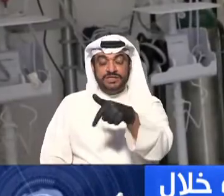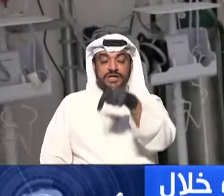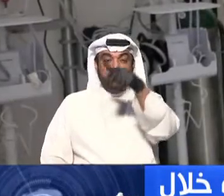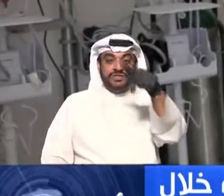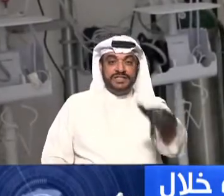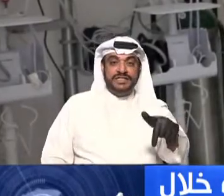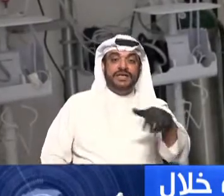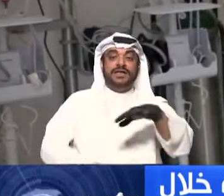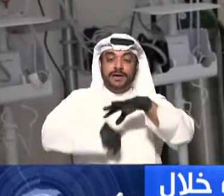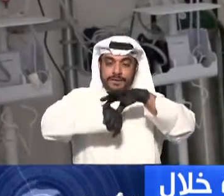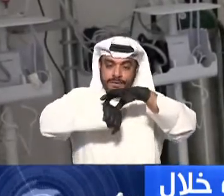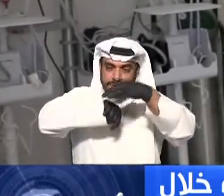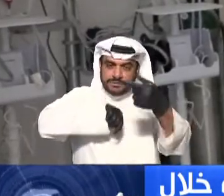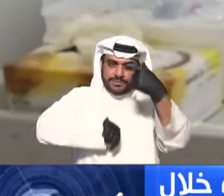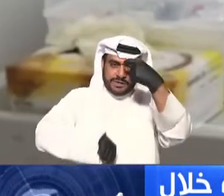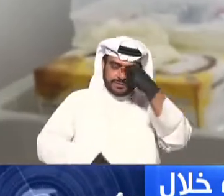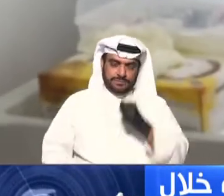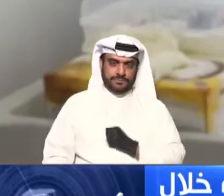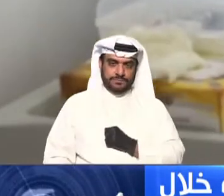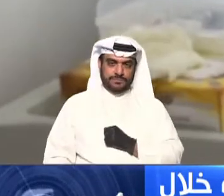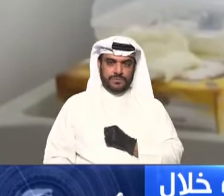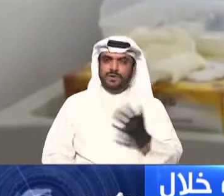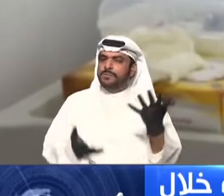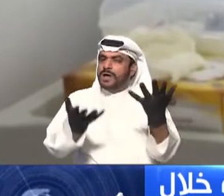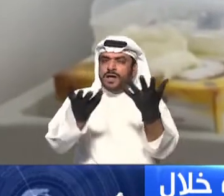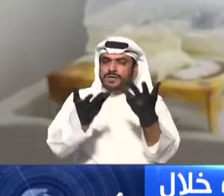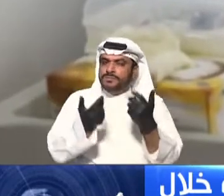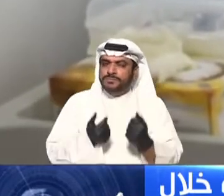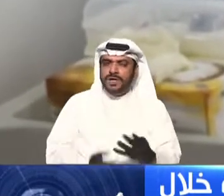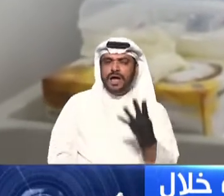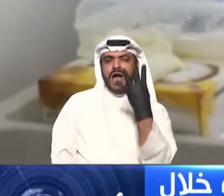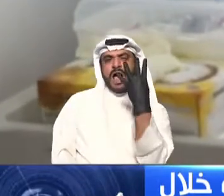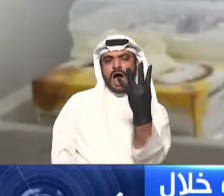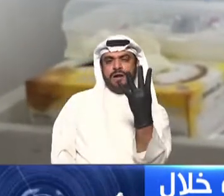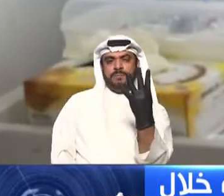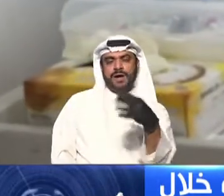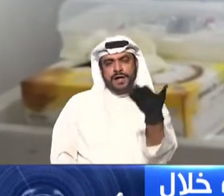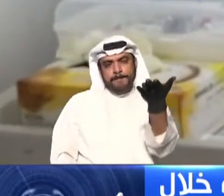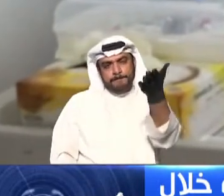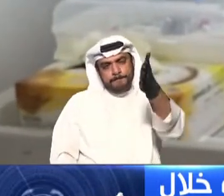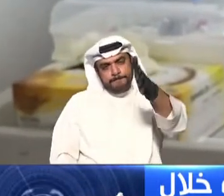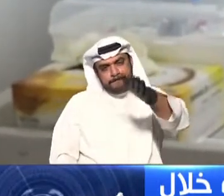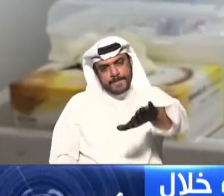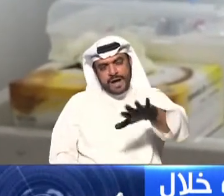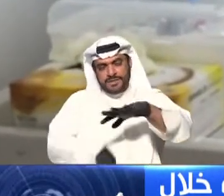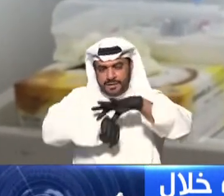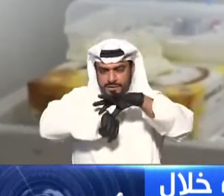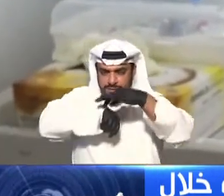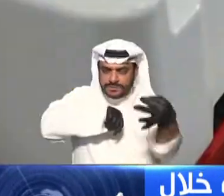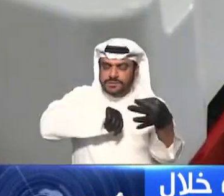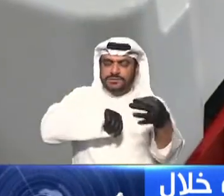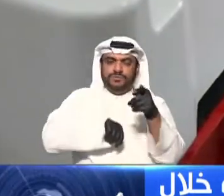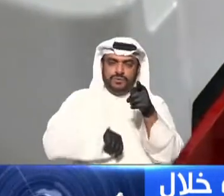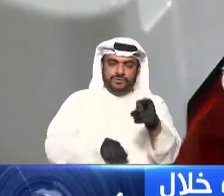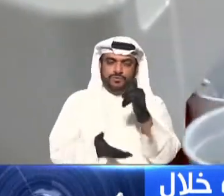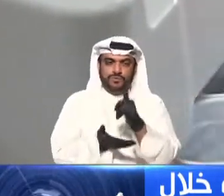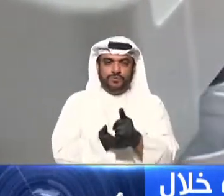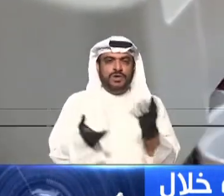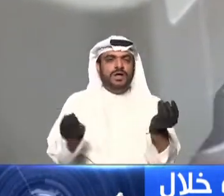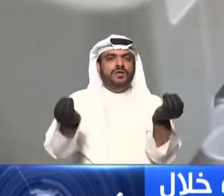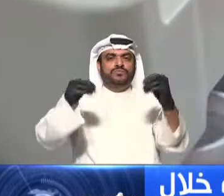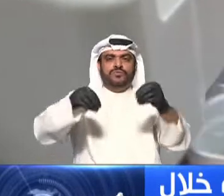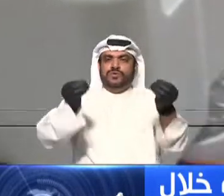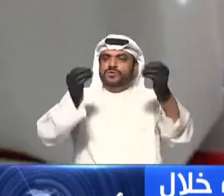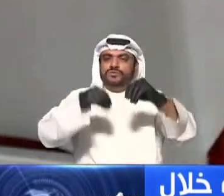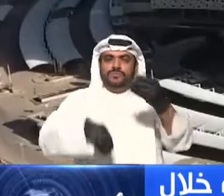35,466 حالة، في حين تم تسجيل 4 حالات وفاة إثر إصابتها بالمرض، ليصبح مجموع